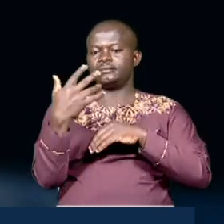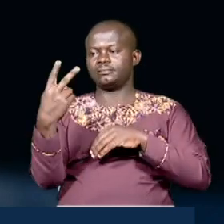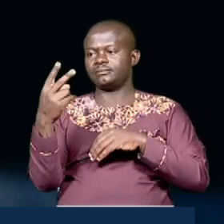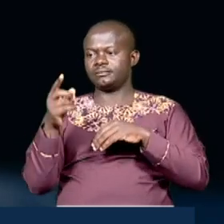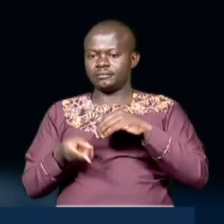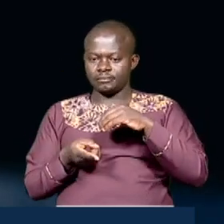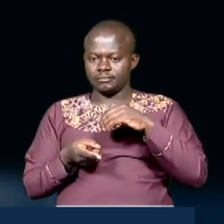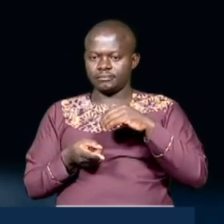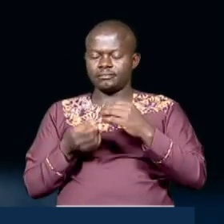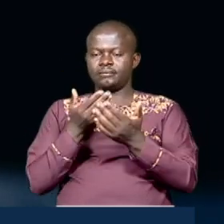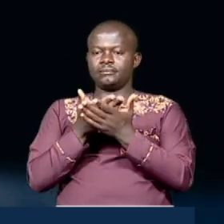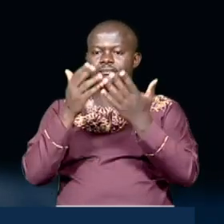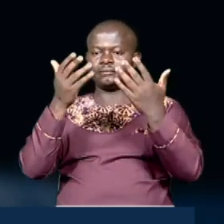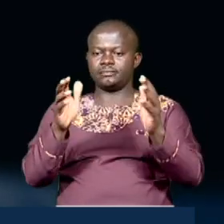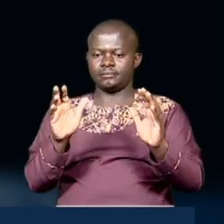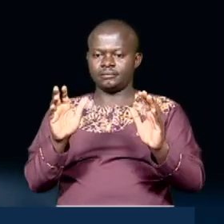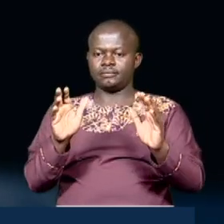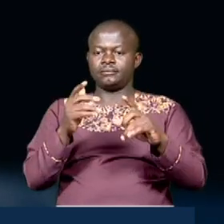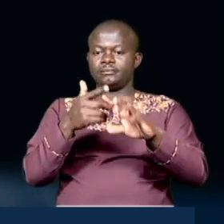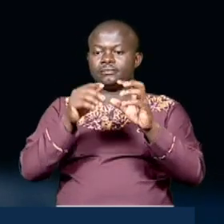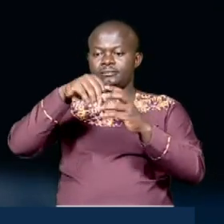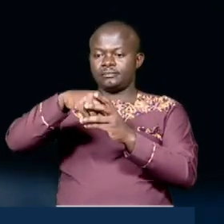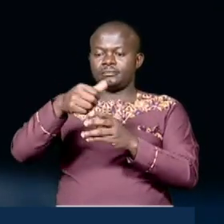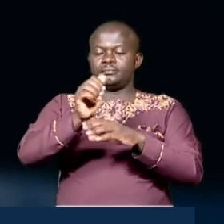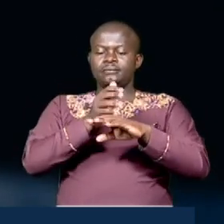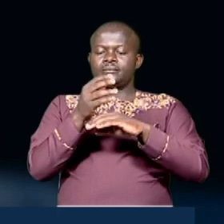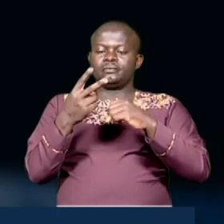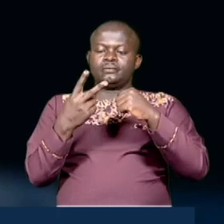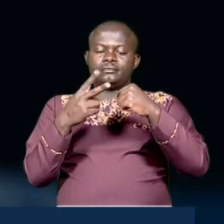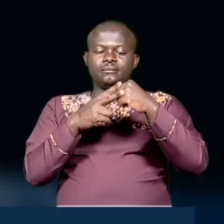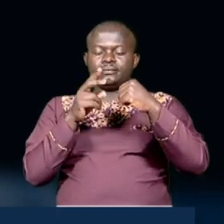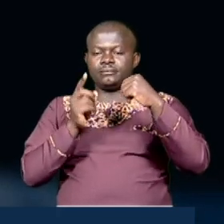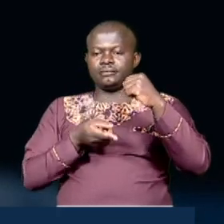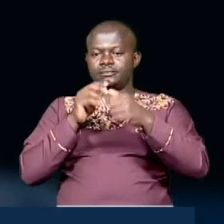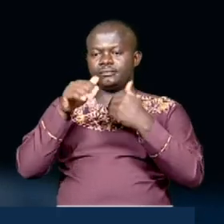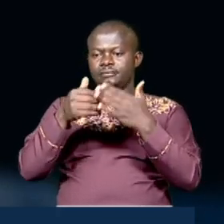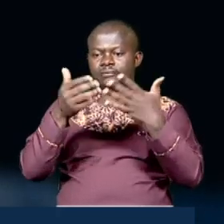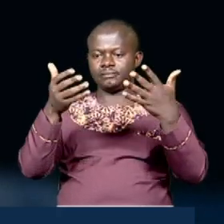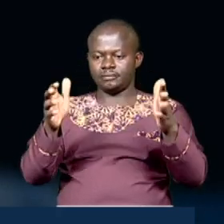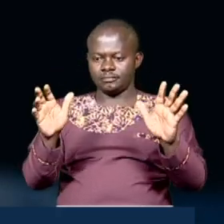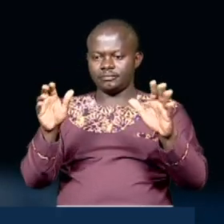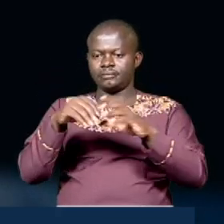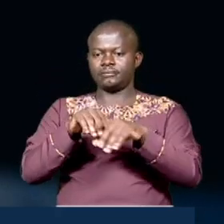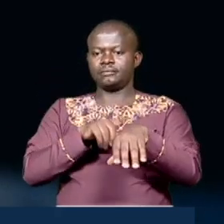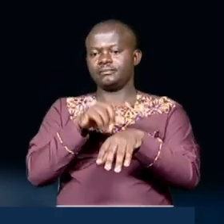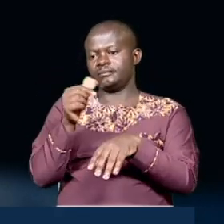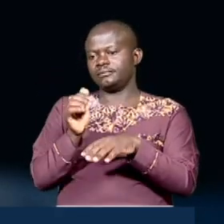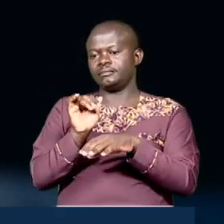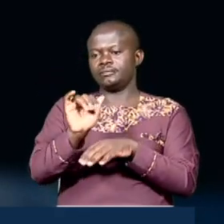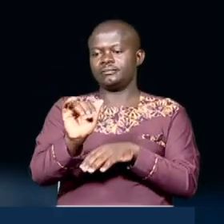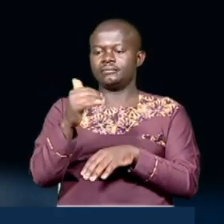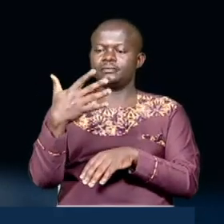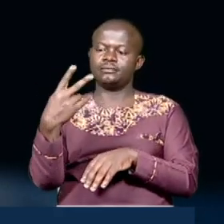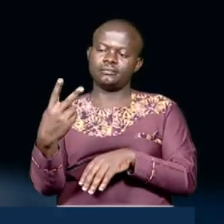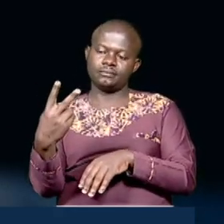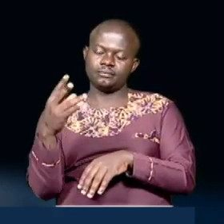52,000 zasabiwe kurangizwa ariko muri zo izisaga 27,000 byose nizo zarangijwe mu gihe izindi zisaga